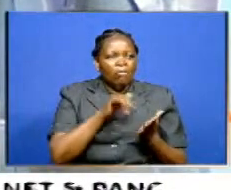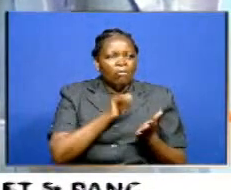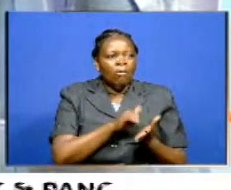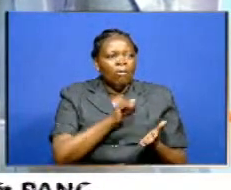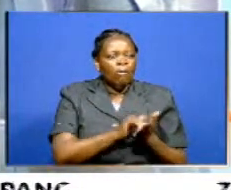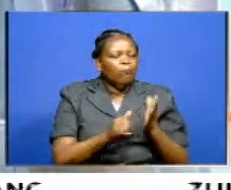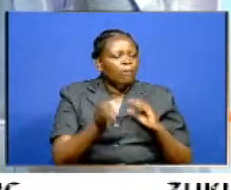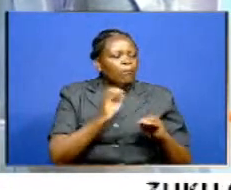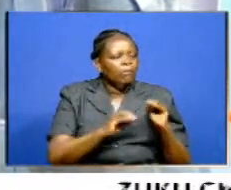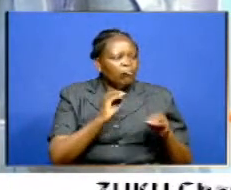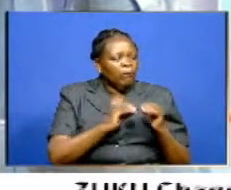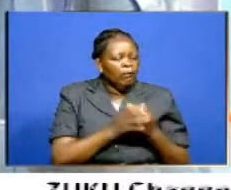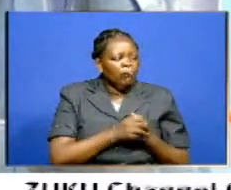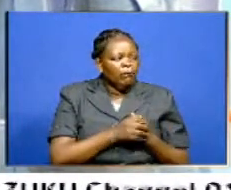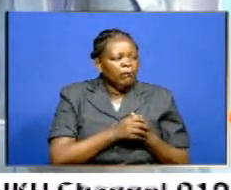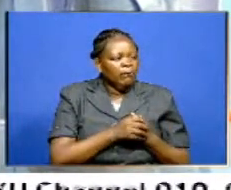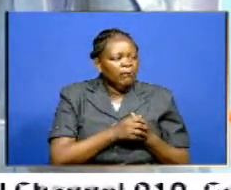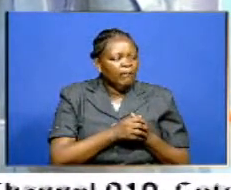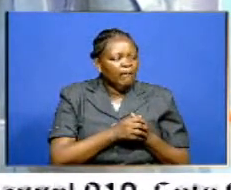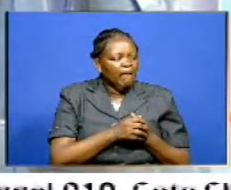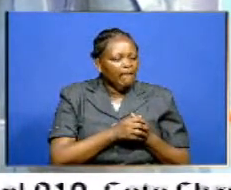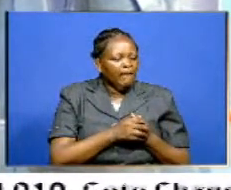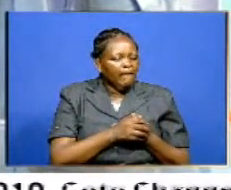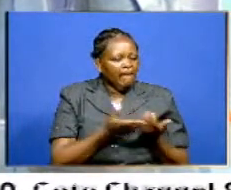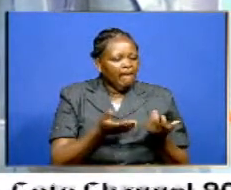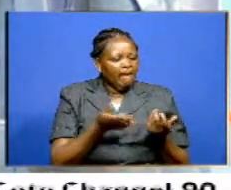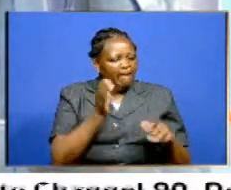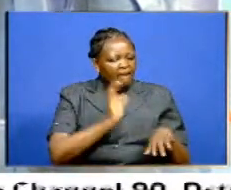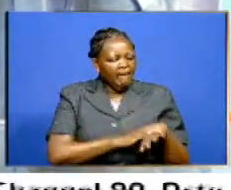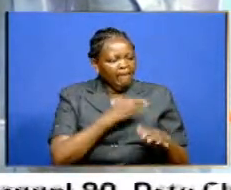imechangia kukosekana makupatikana kwa pesa.